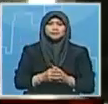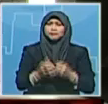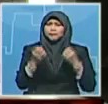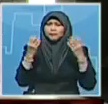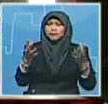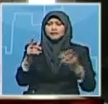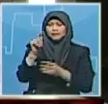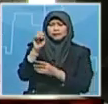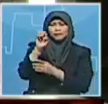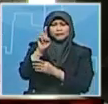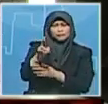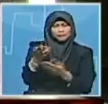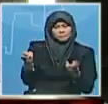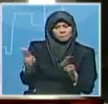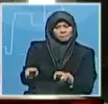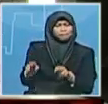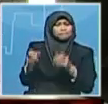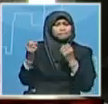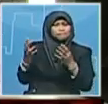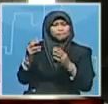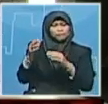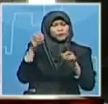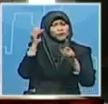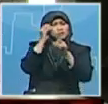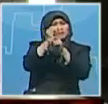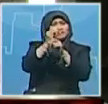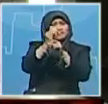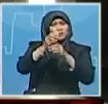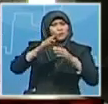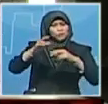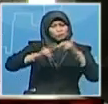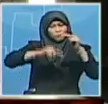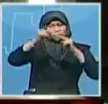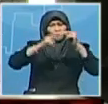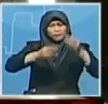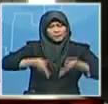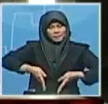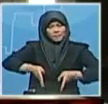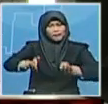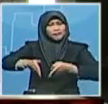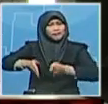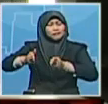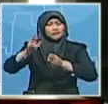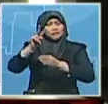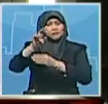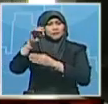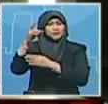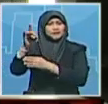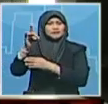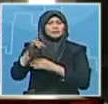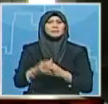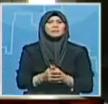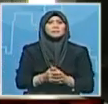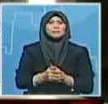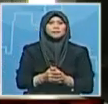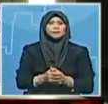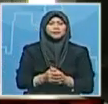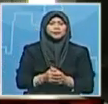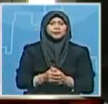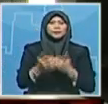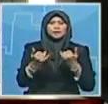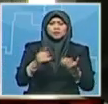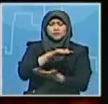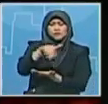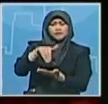banyak juga tender yang akan dikeluarkan untuk tujuan pembinaan jalan raya ini bagi sudah 2018. Pasti. Central Spine ini menarik perhatian kita, Fatusi,